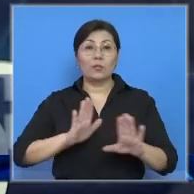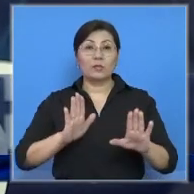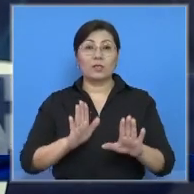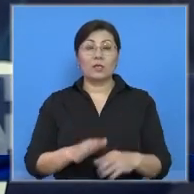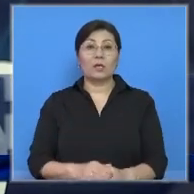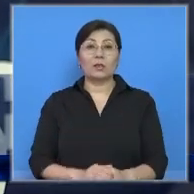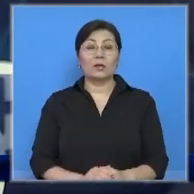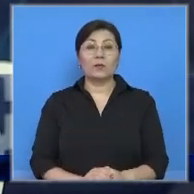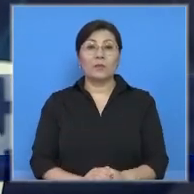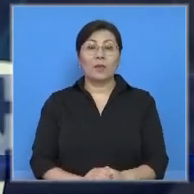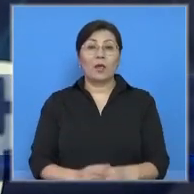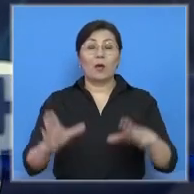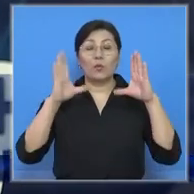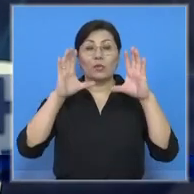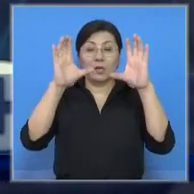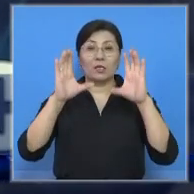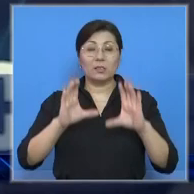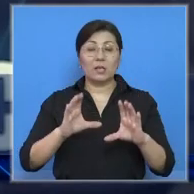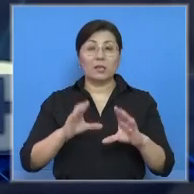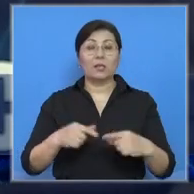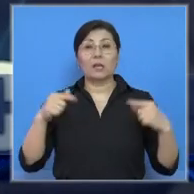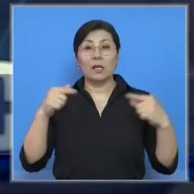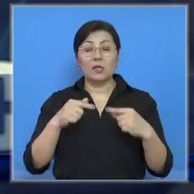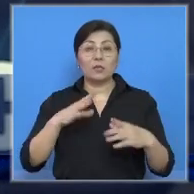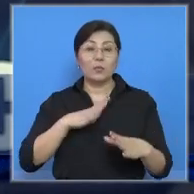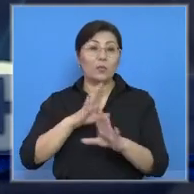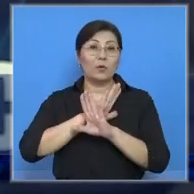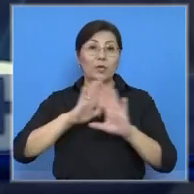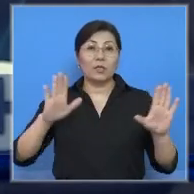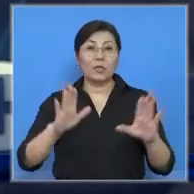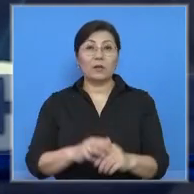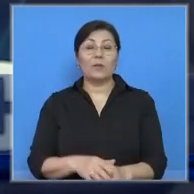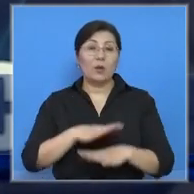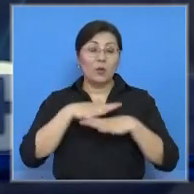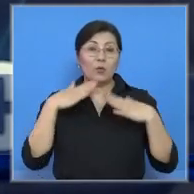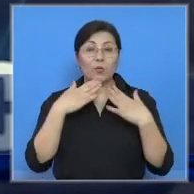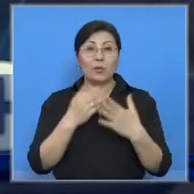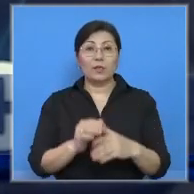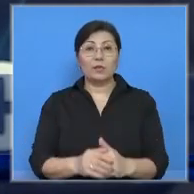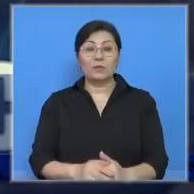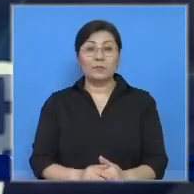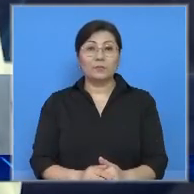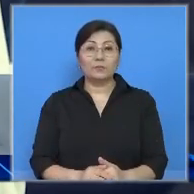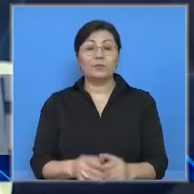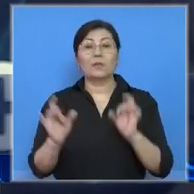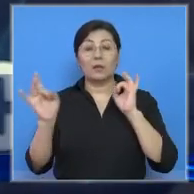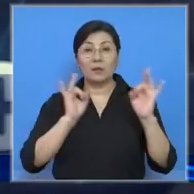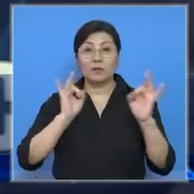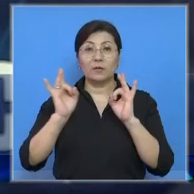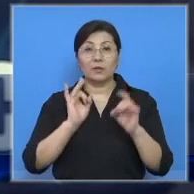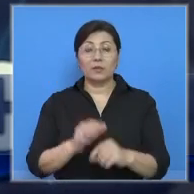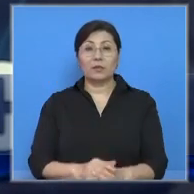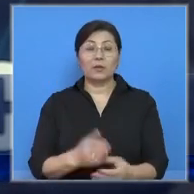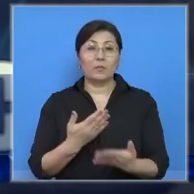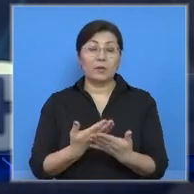музыкалардың шариғатқа қайшы келмейтіндерін рұқсат берген. Барабан дейді, басқа дейді, сырнай дейді, басқа деген сияқты кезінде. Тіпті жаңағы мынандай